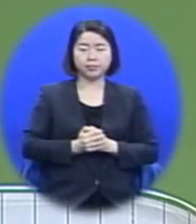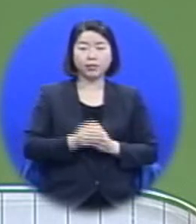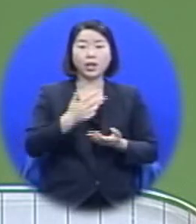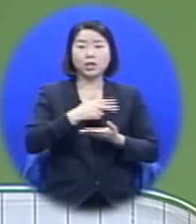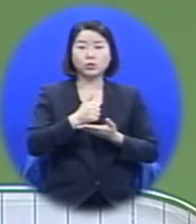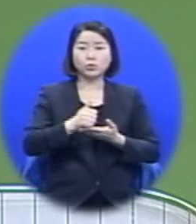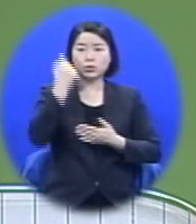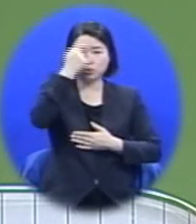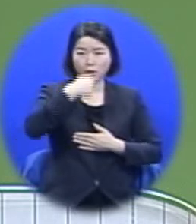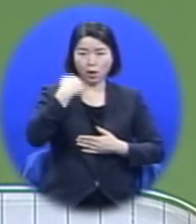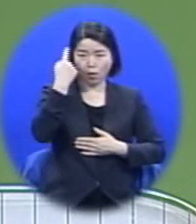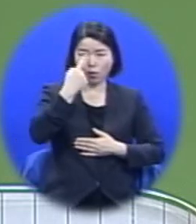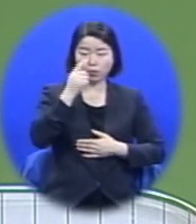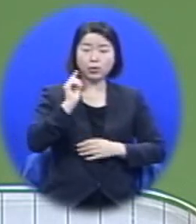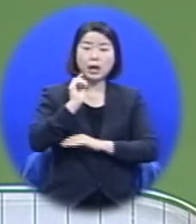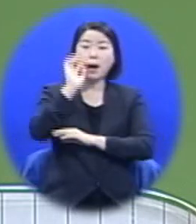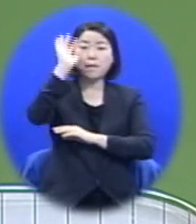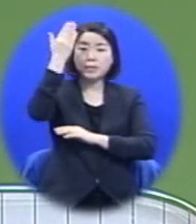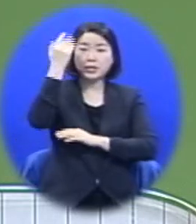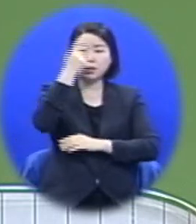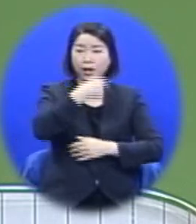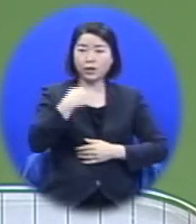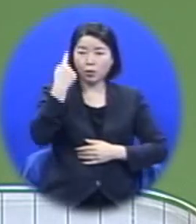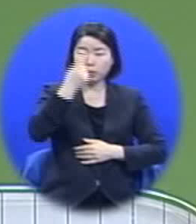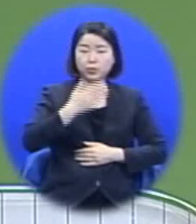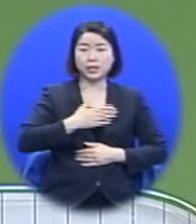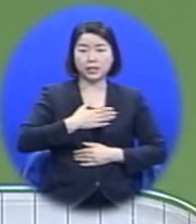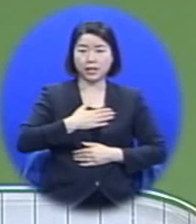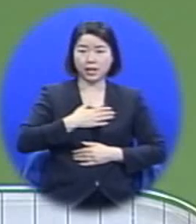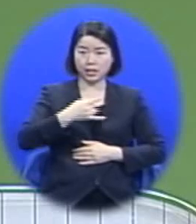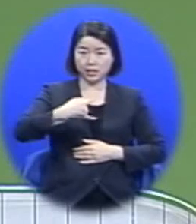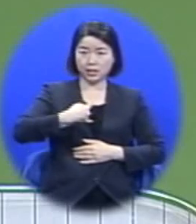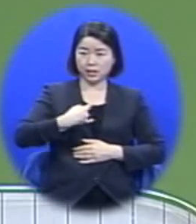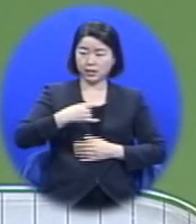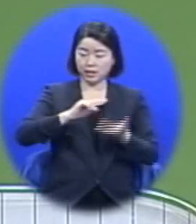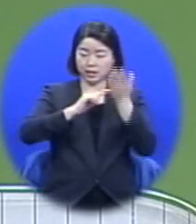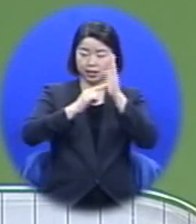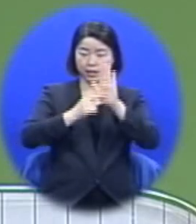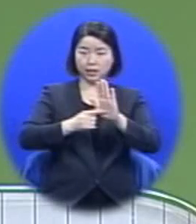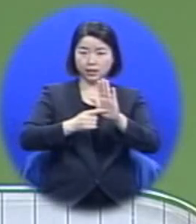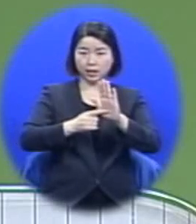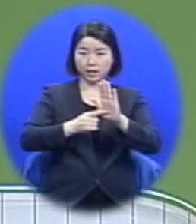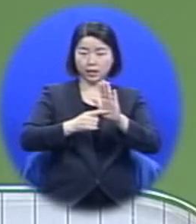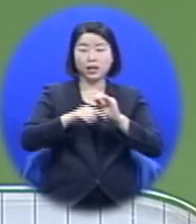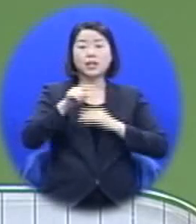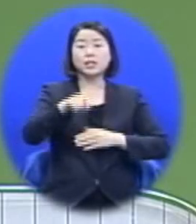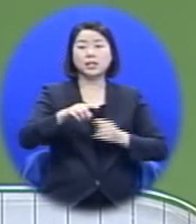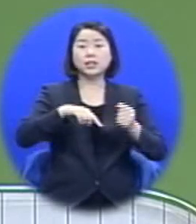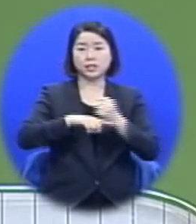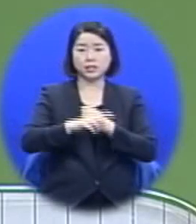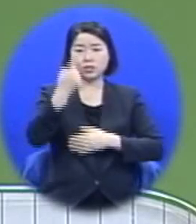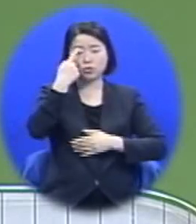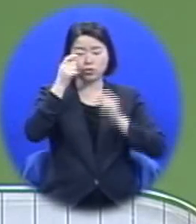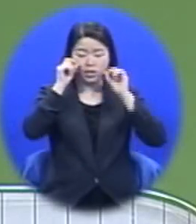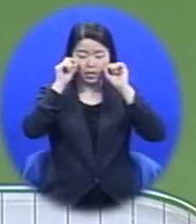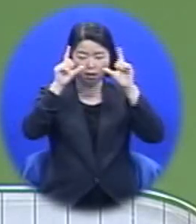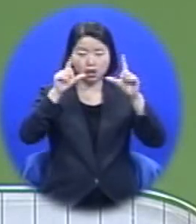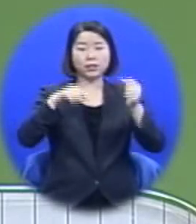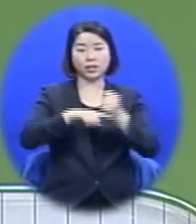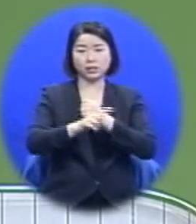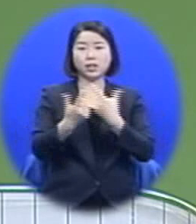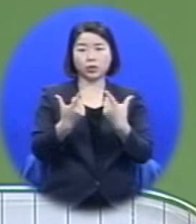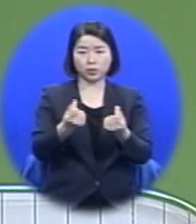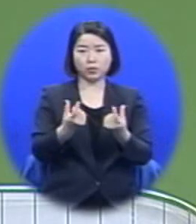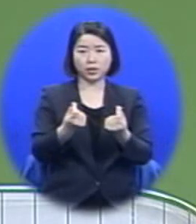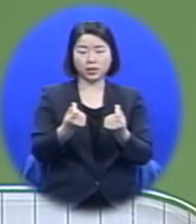주님의 얼굴이 압인 난 그 얼굴이 나에게 나타났다 그것은 눈이 열린 거예요 이전에